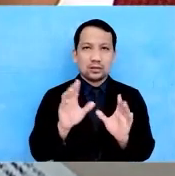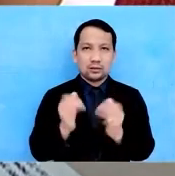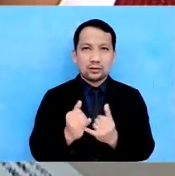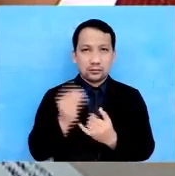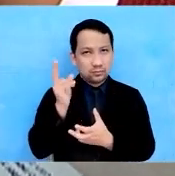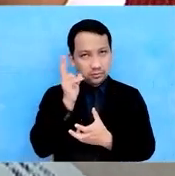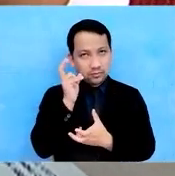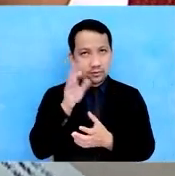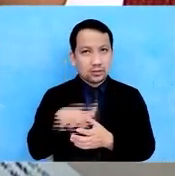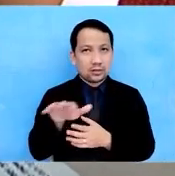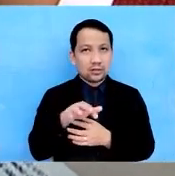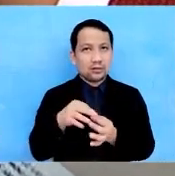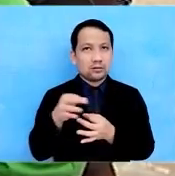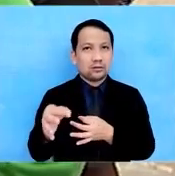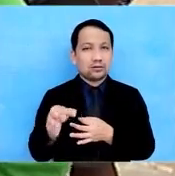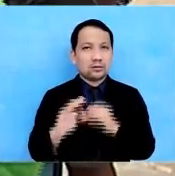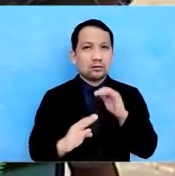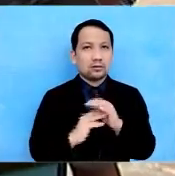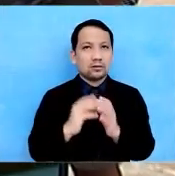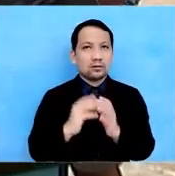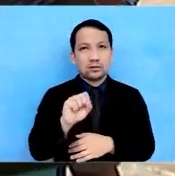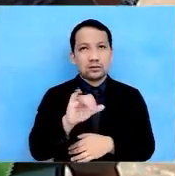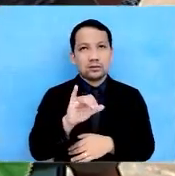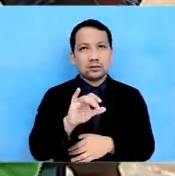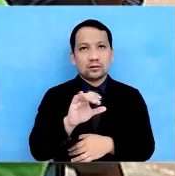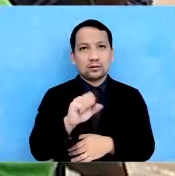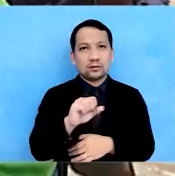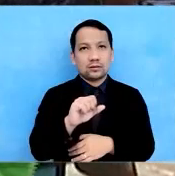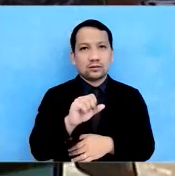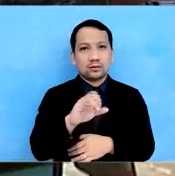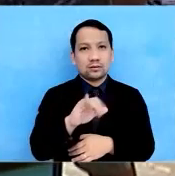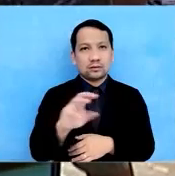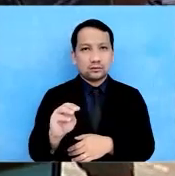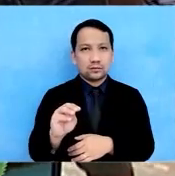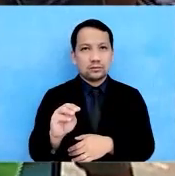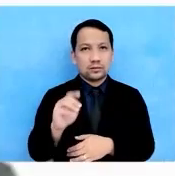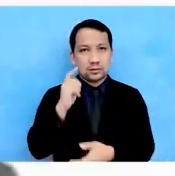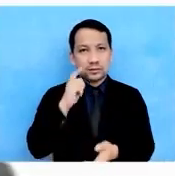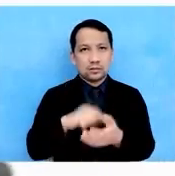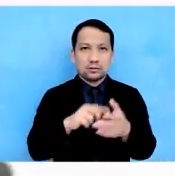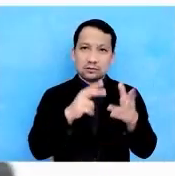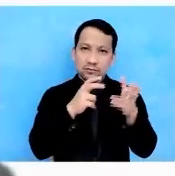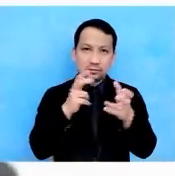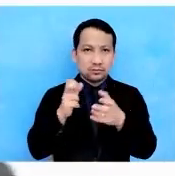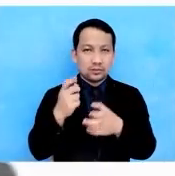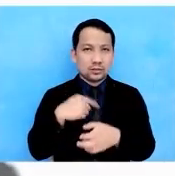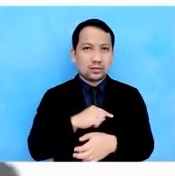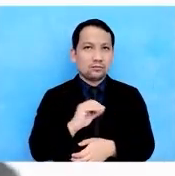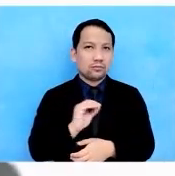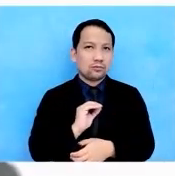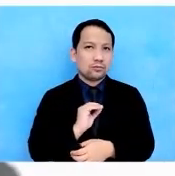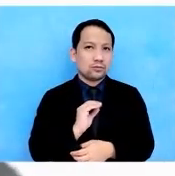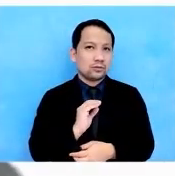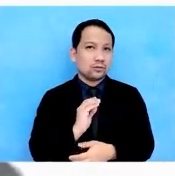ang panawagang i-extend ang deadline sa SIM registration. I don't want to close our ears or our hearts on that appeal.